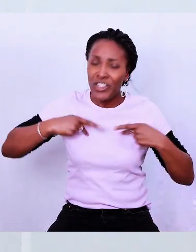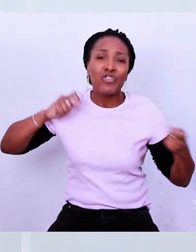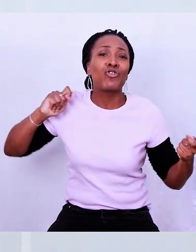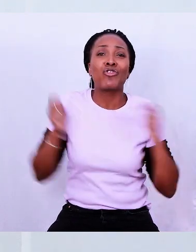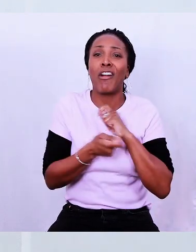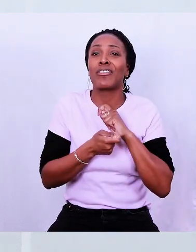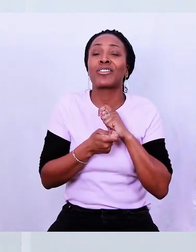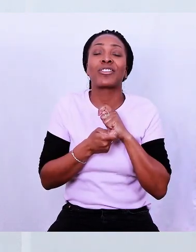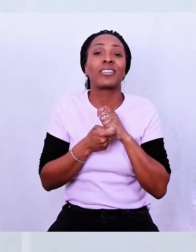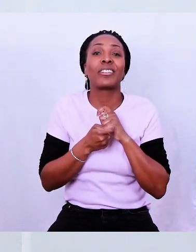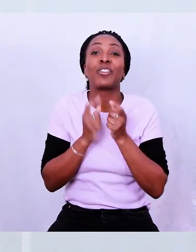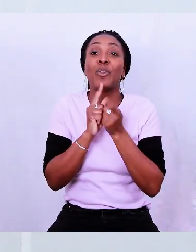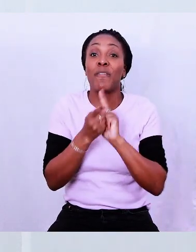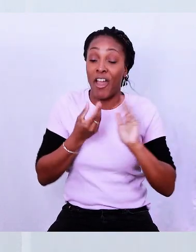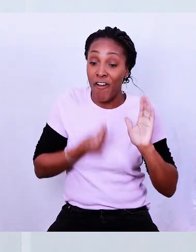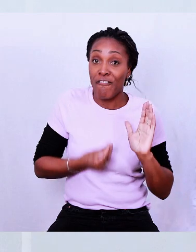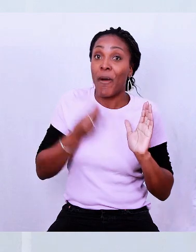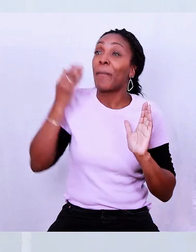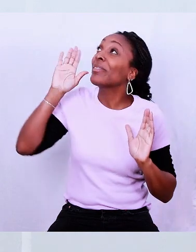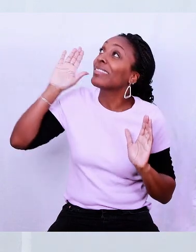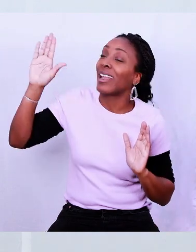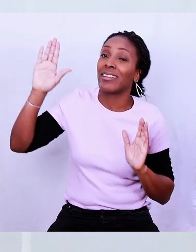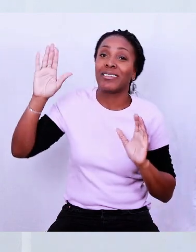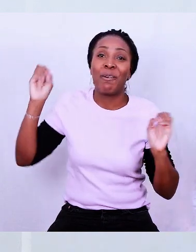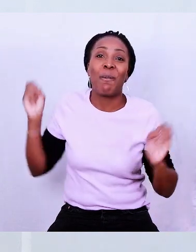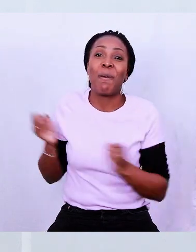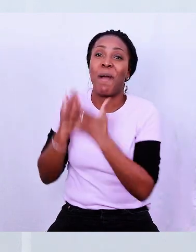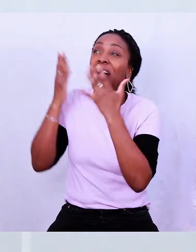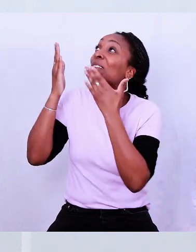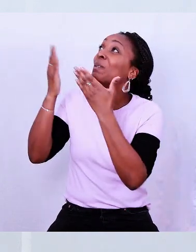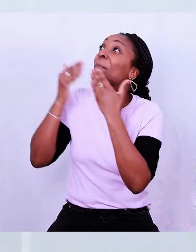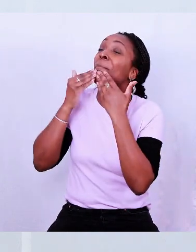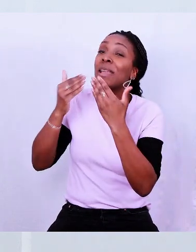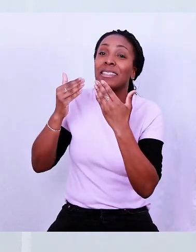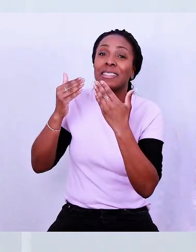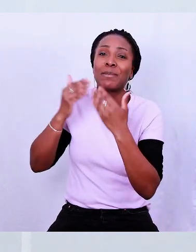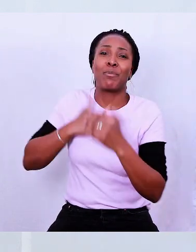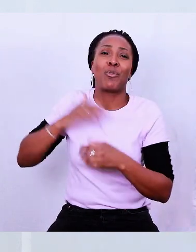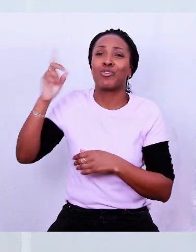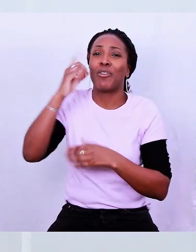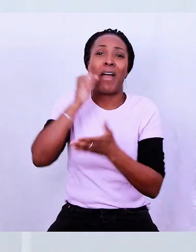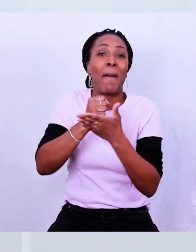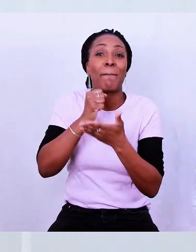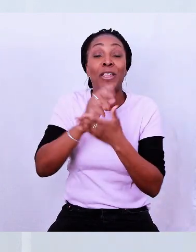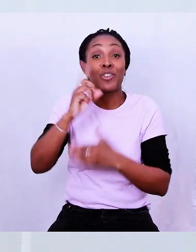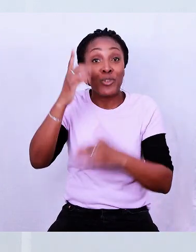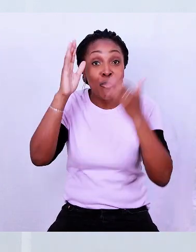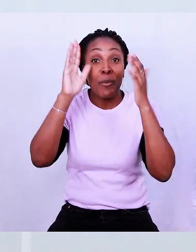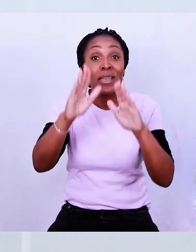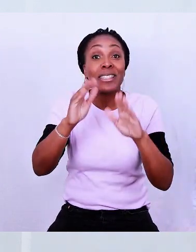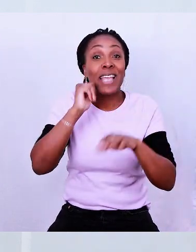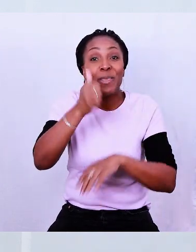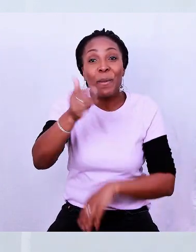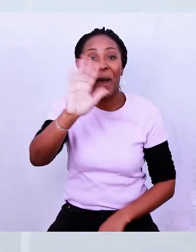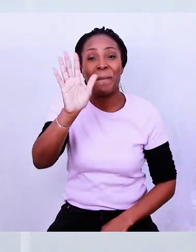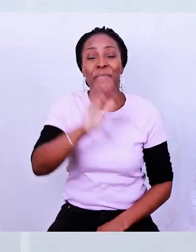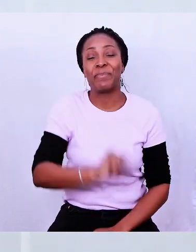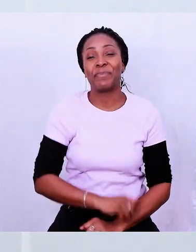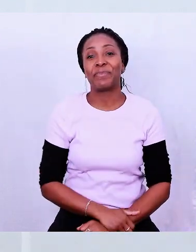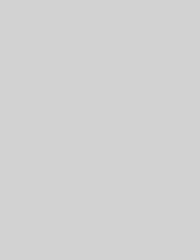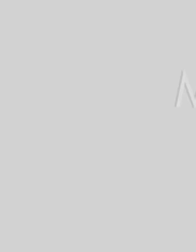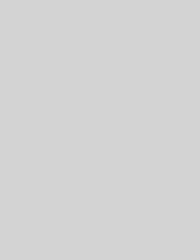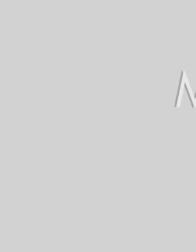et faire de nous, Seigneur mon Dieu, tes enfants. Gloire à toi. Merci notre Dieu. Amen. Que Dieu vous bénisse. On se retrouve demain.